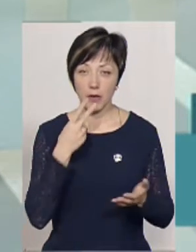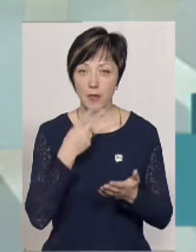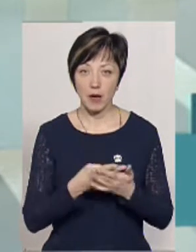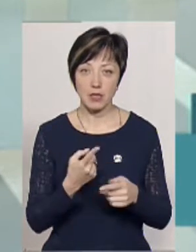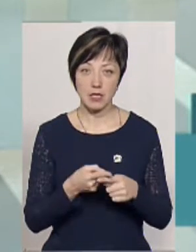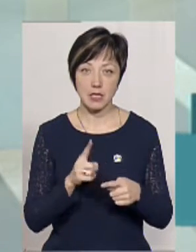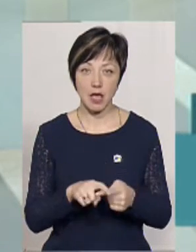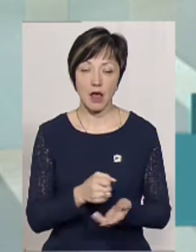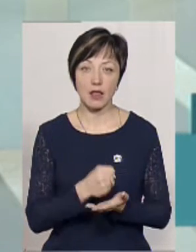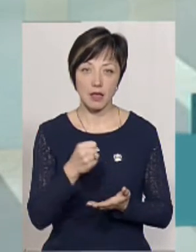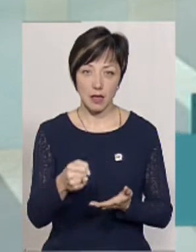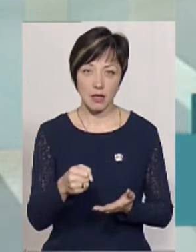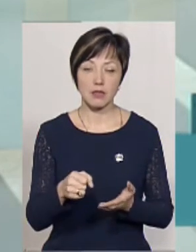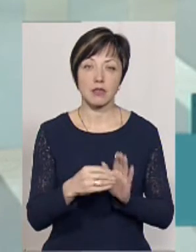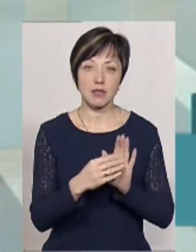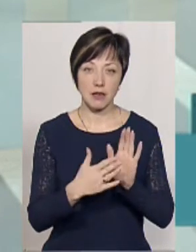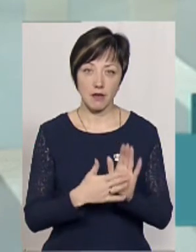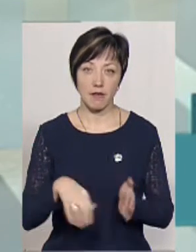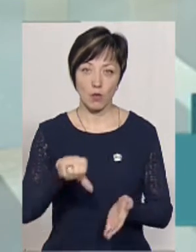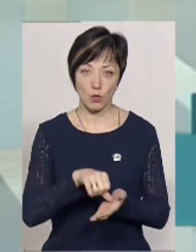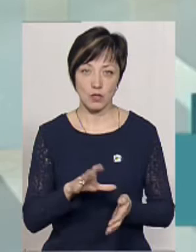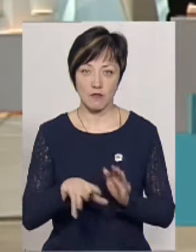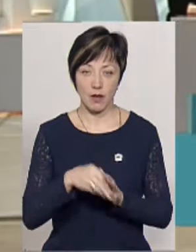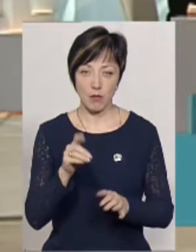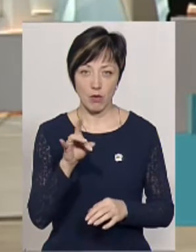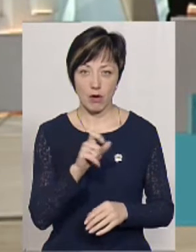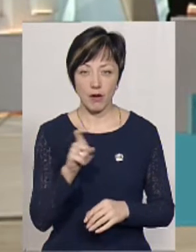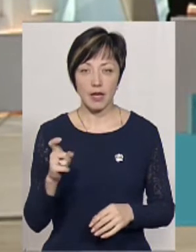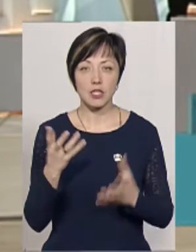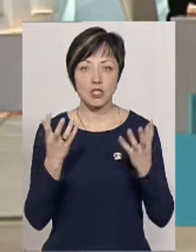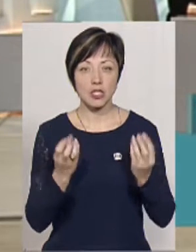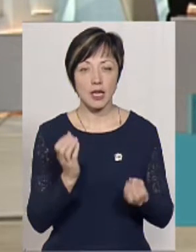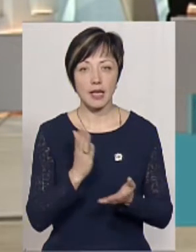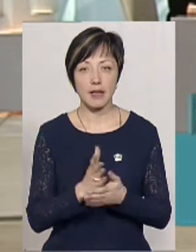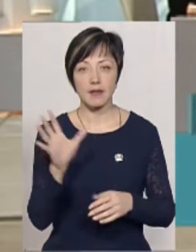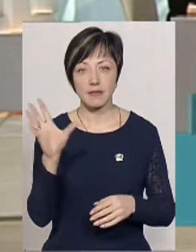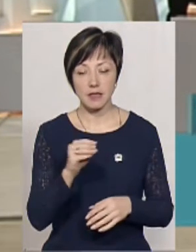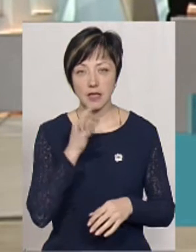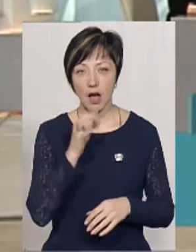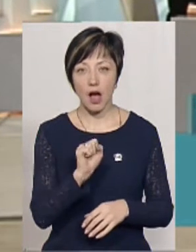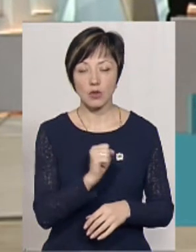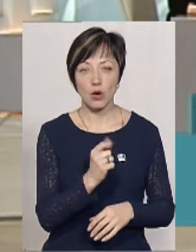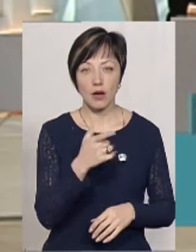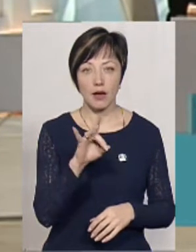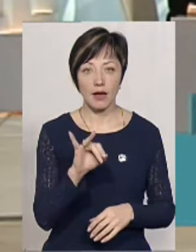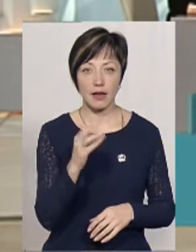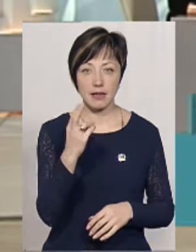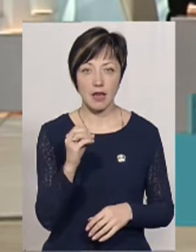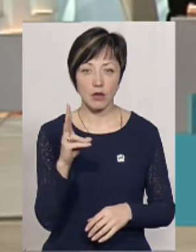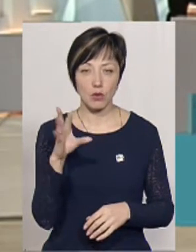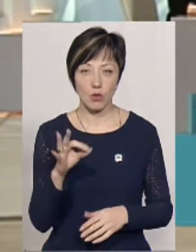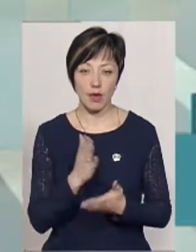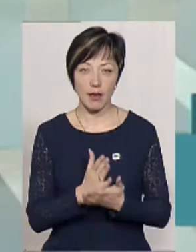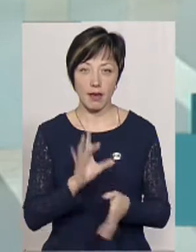що цей кандидат теж заявив про участь. І ще є, щоб не забути так вже всіх, так? Тобто Анатолій Гриценко теж присутній